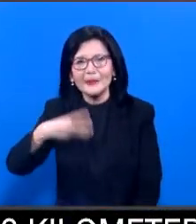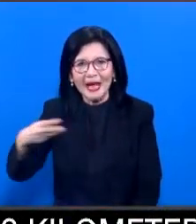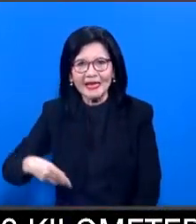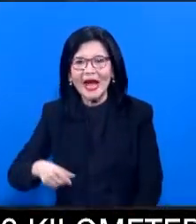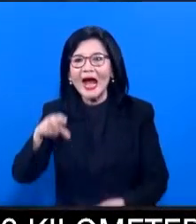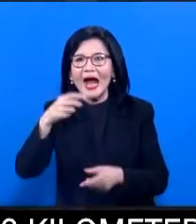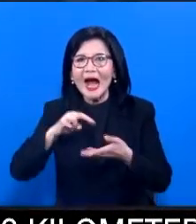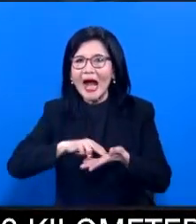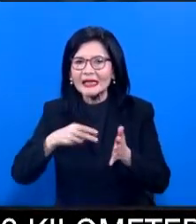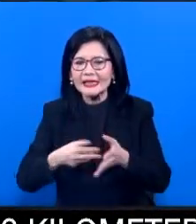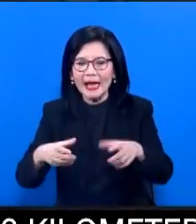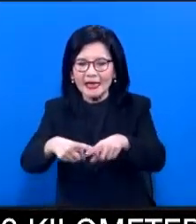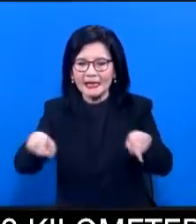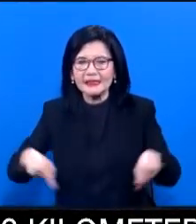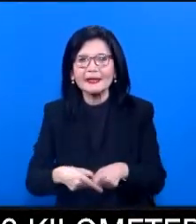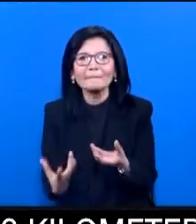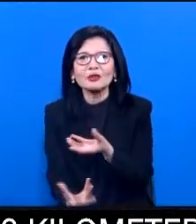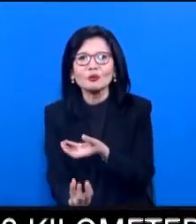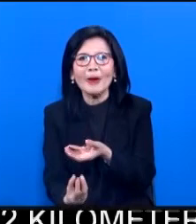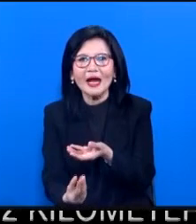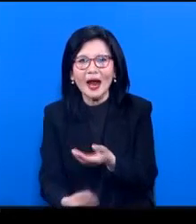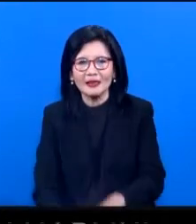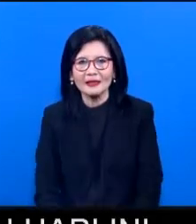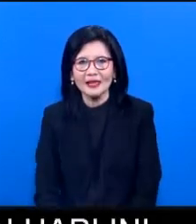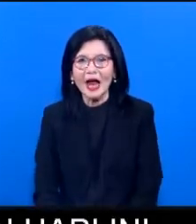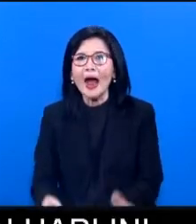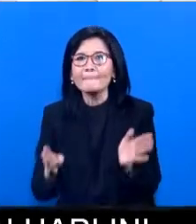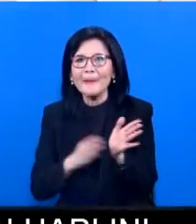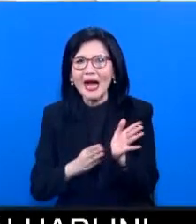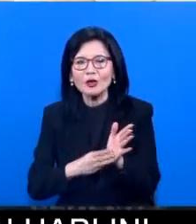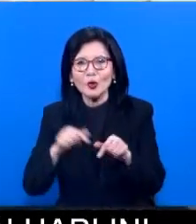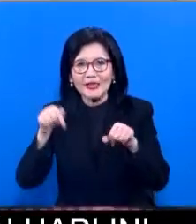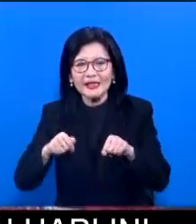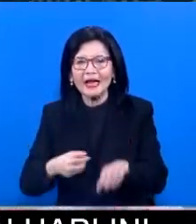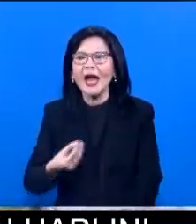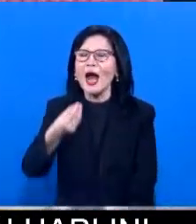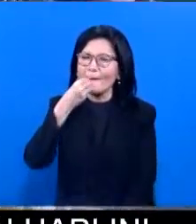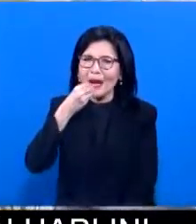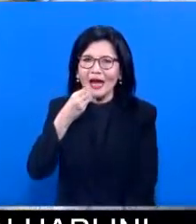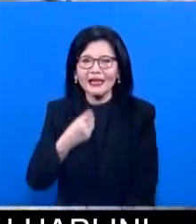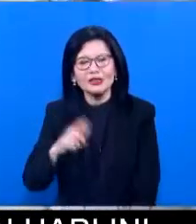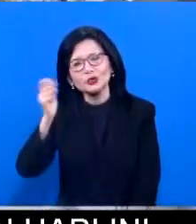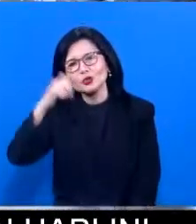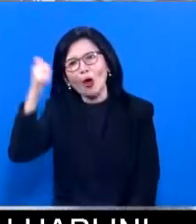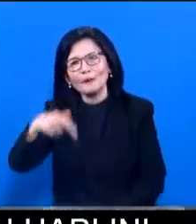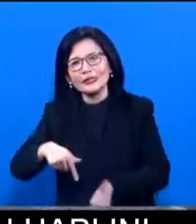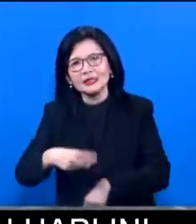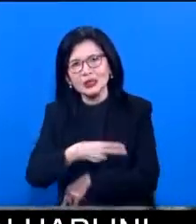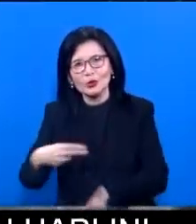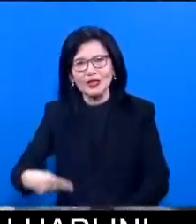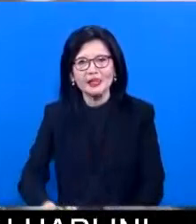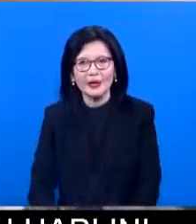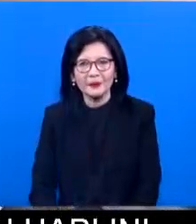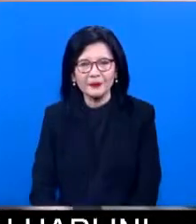wadah untuk memanggang makaroni. Makaroni schotel pun kini menjadi salah satu makanan yang cukup populer.